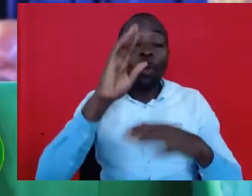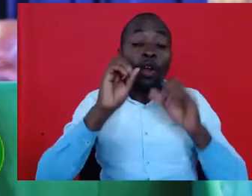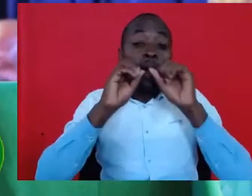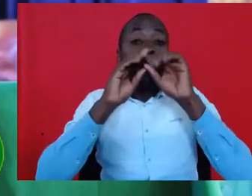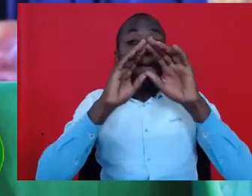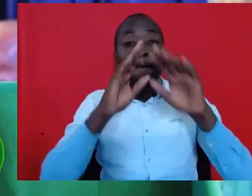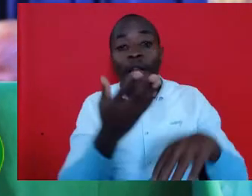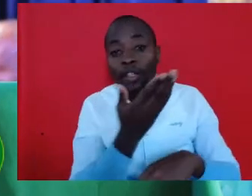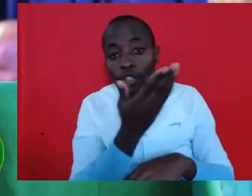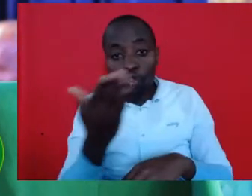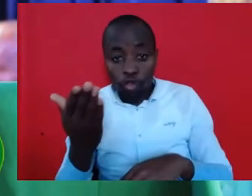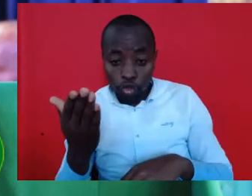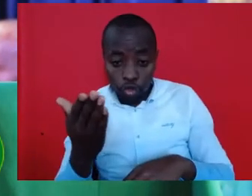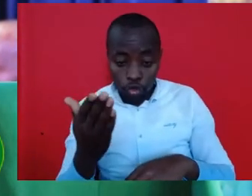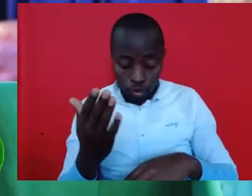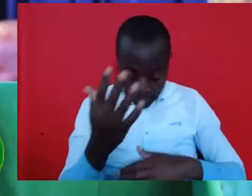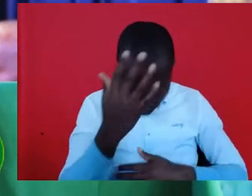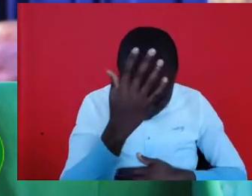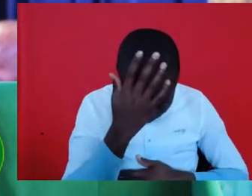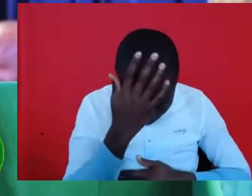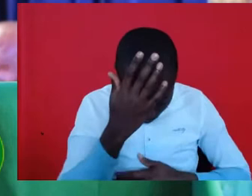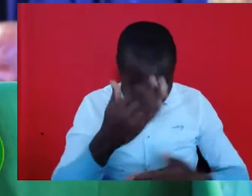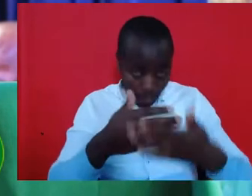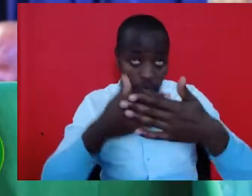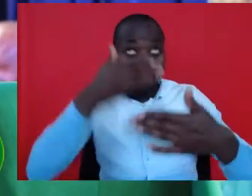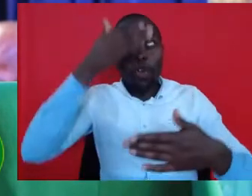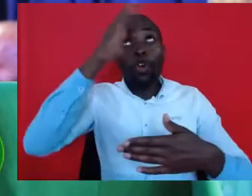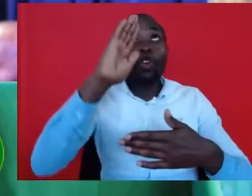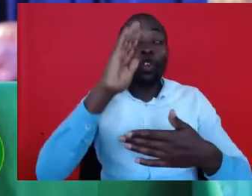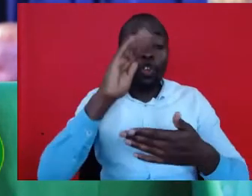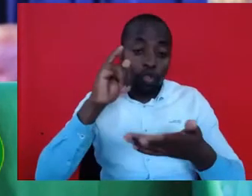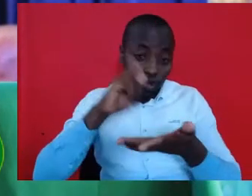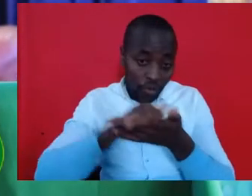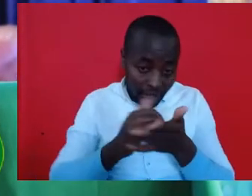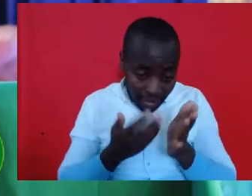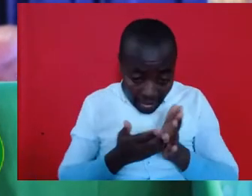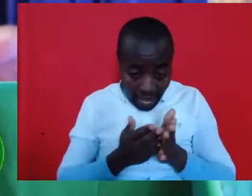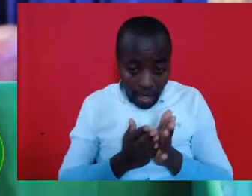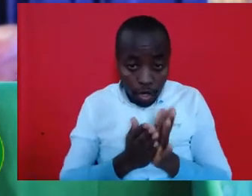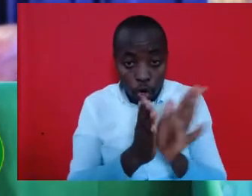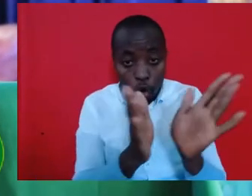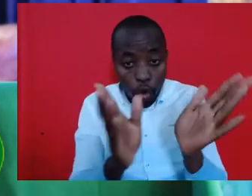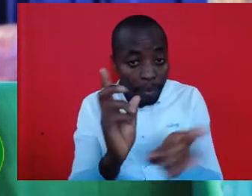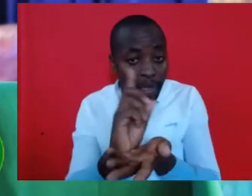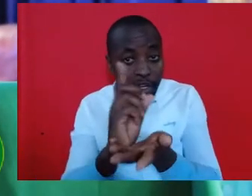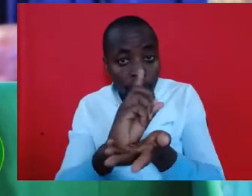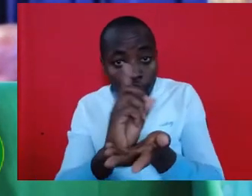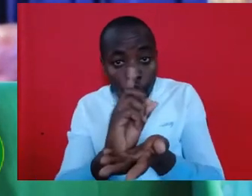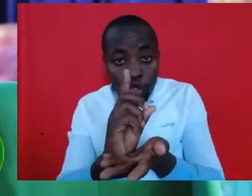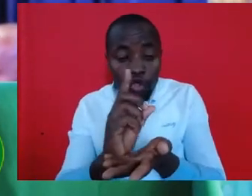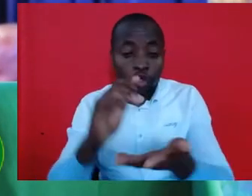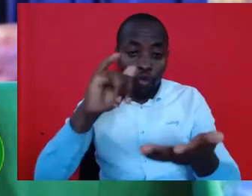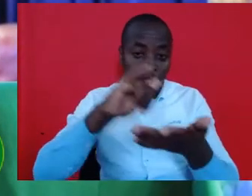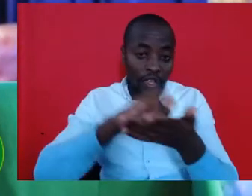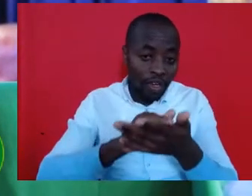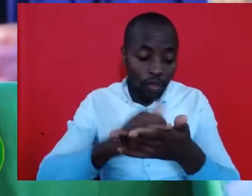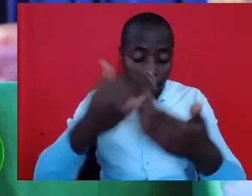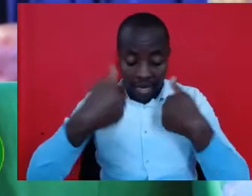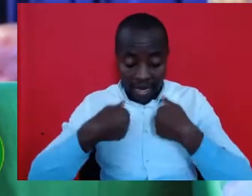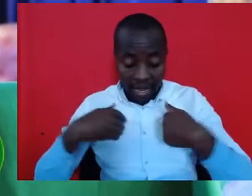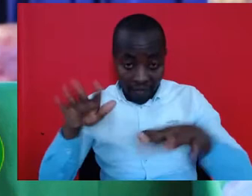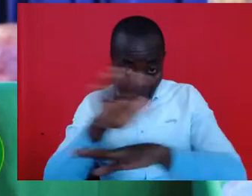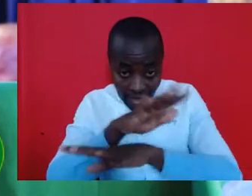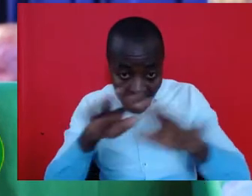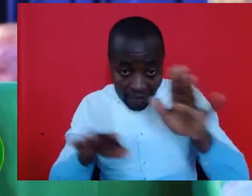Mwenyezi Mungu, ili akawafungulia milango ya neema na mkapata maridhikizi kutoka kwake Mwenyezi